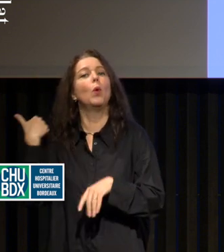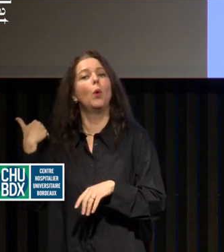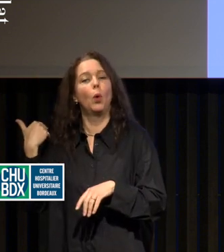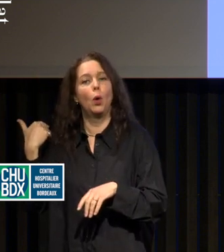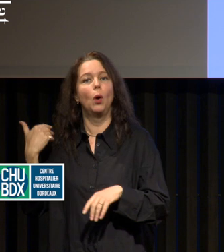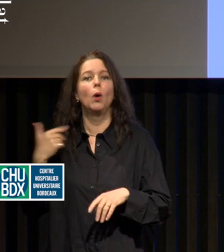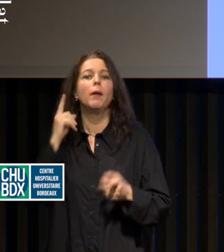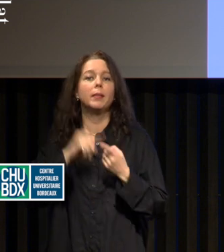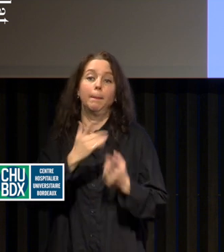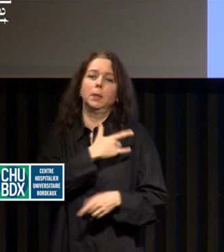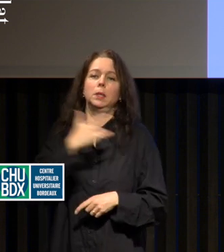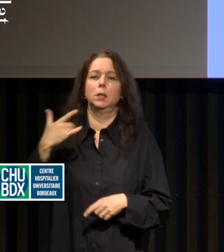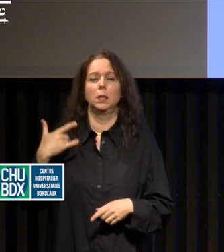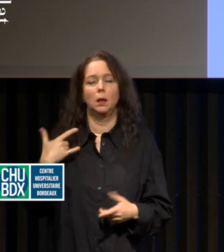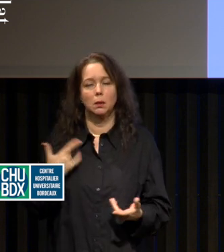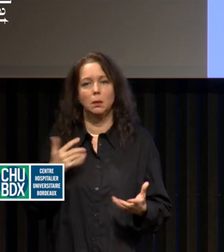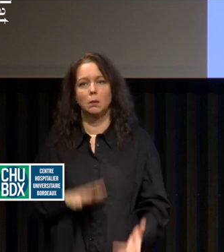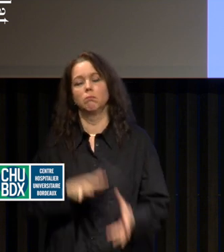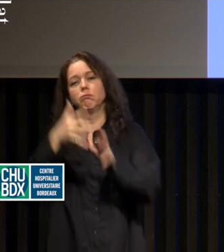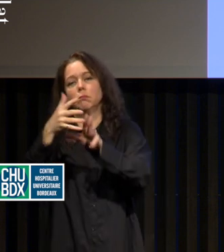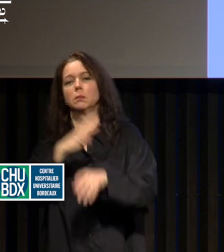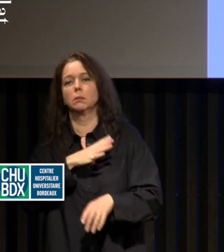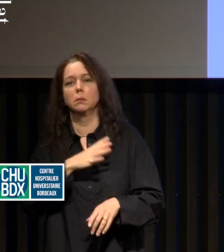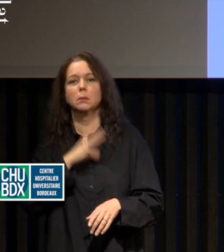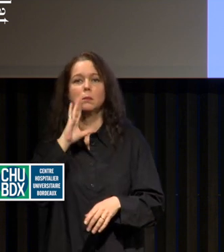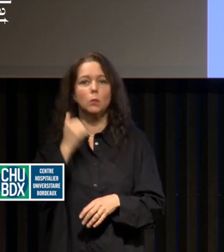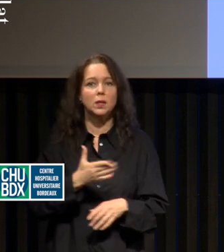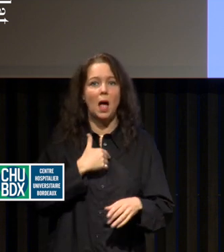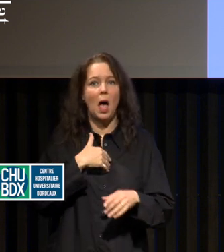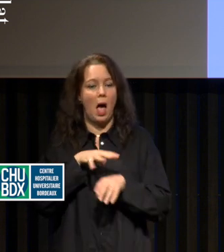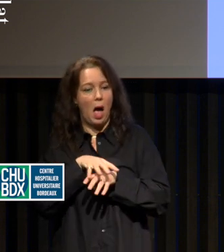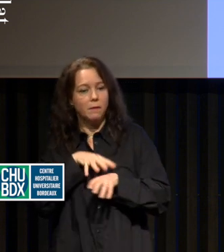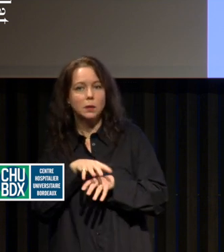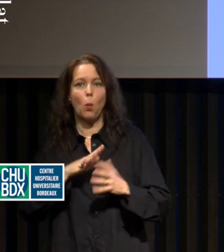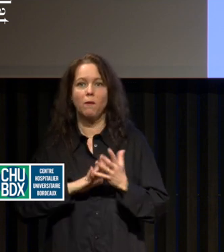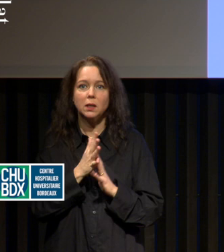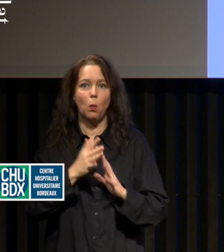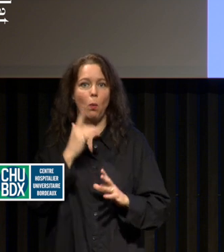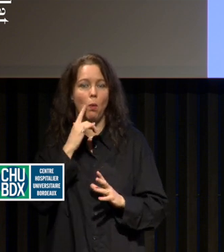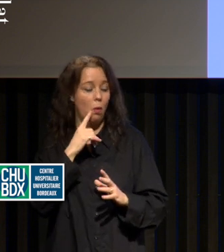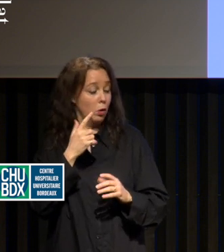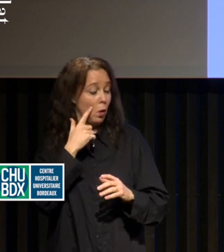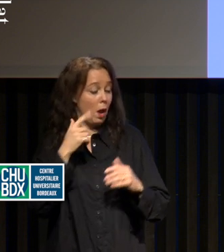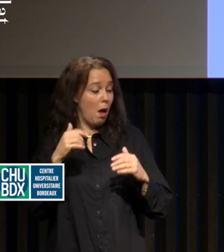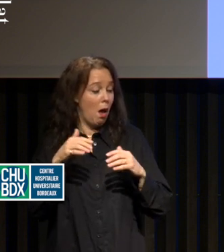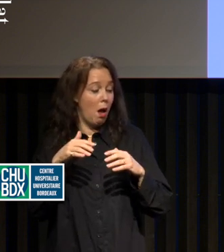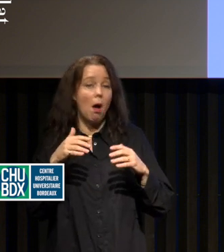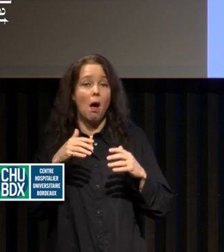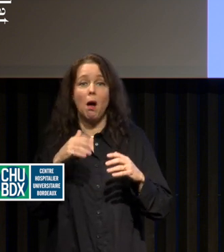dont le niveau d'hygiène s'est amélioré, où on a combattu cette infection. Donc on la voit quasiment disparaître dans la plupart des